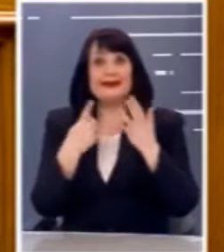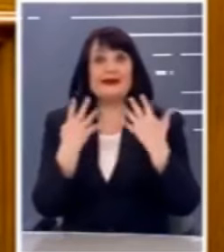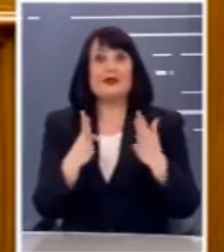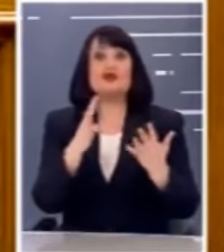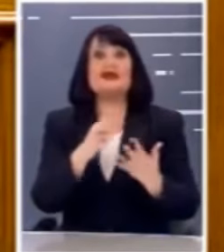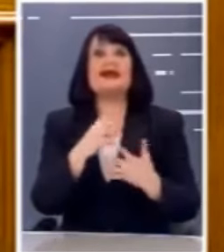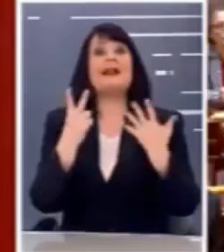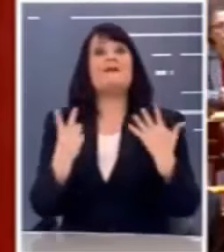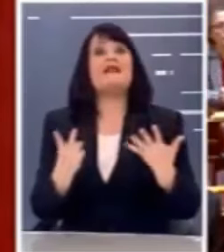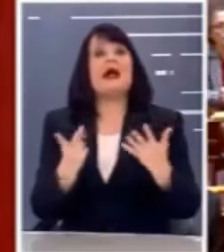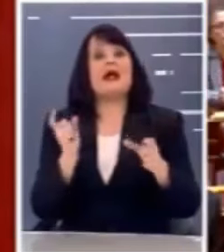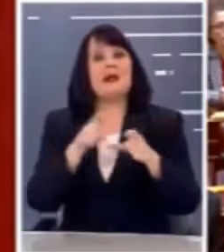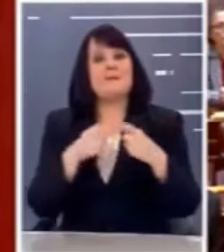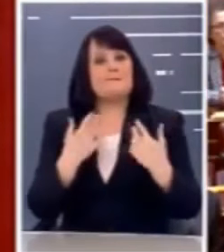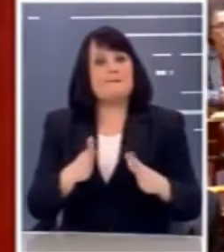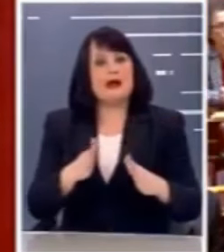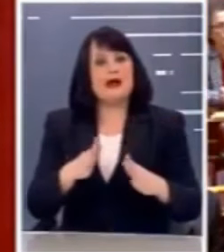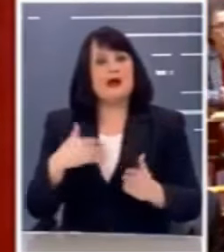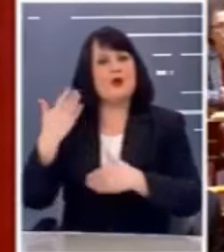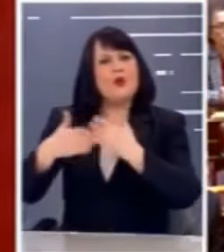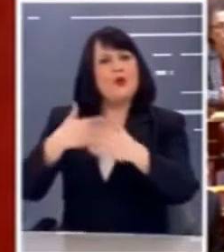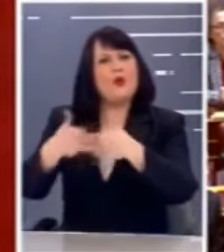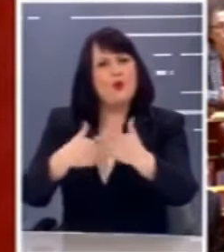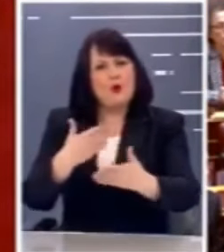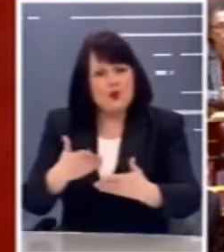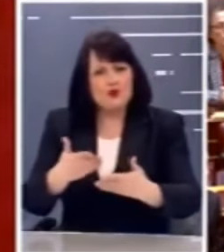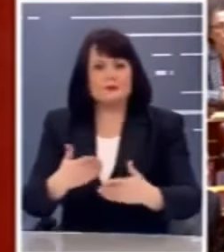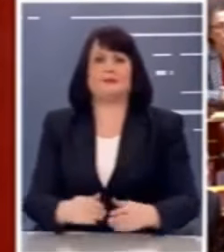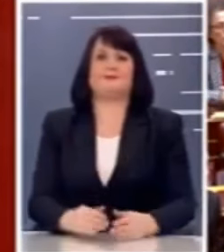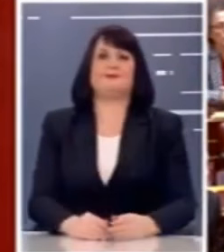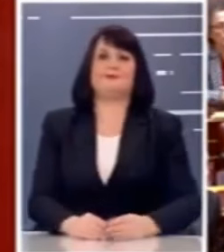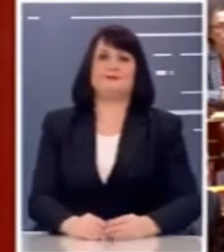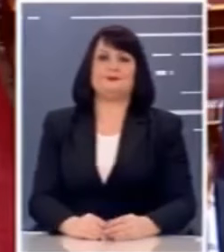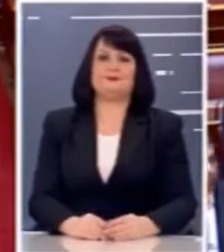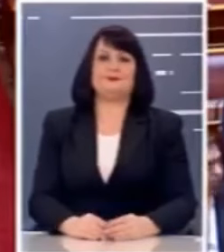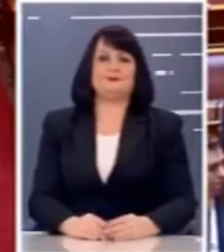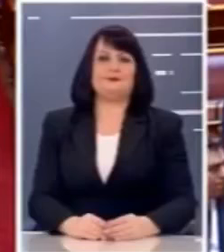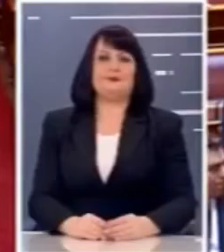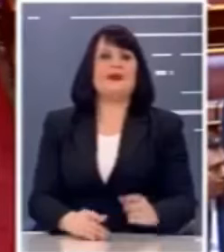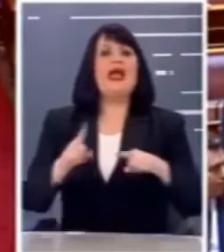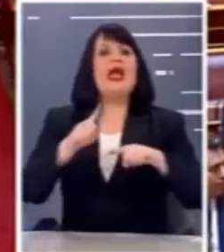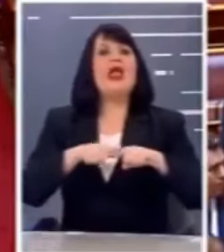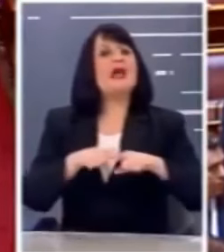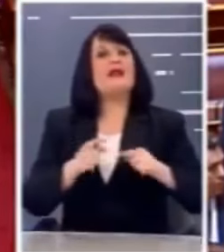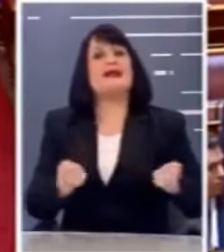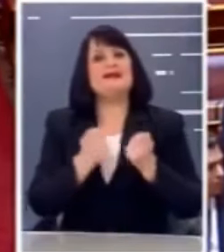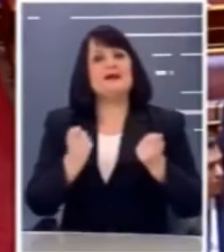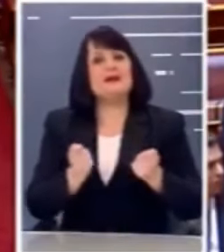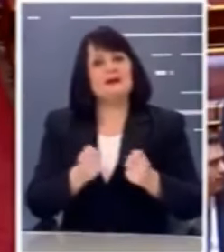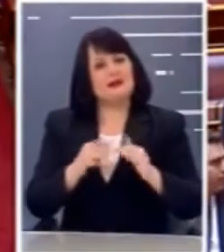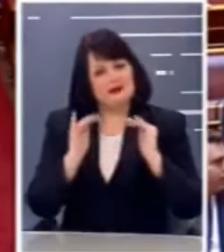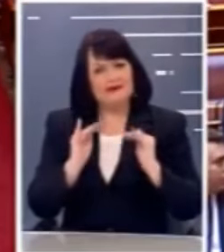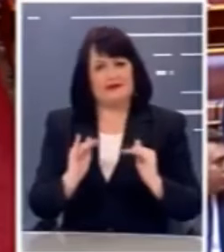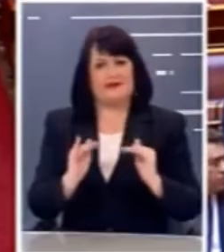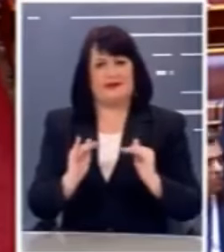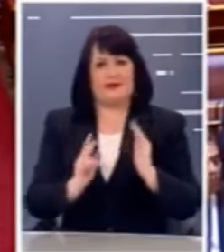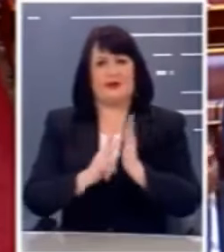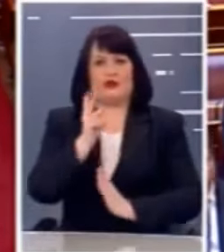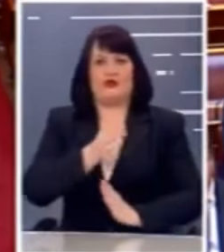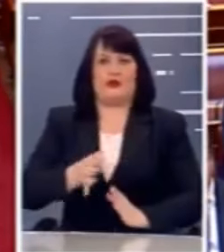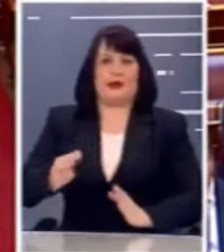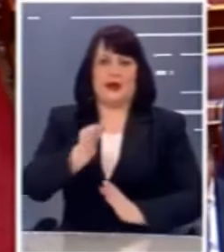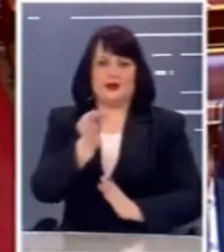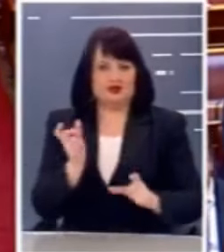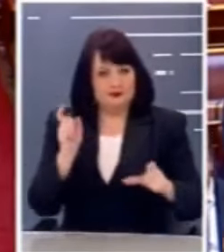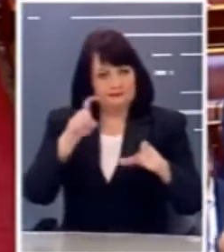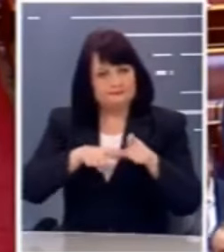1947, σε όλη τη μακραίωνη ιστορία τους ακολούθησαν τις τύχες του ελληνισμού, ήταν αναπόσπεστο τμήμα